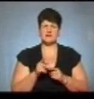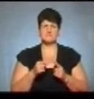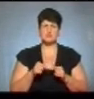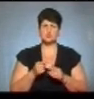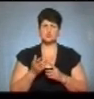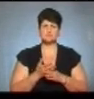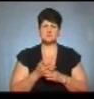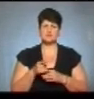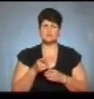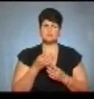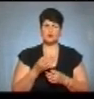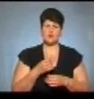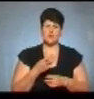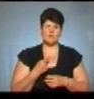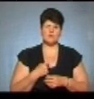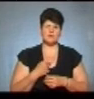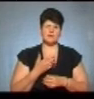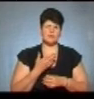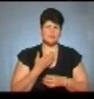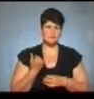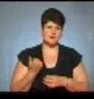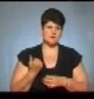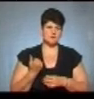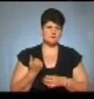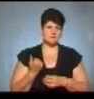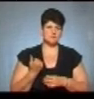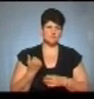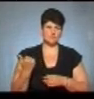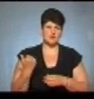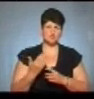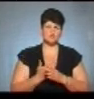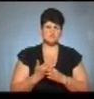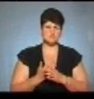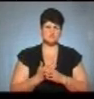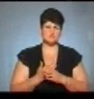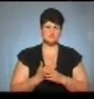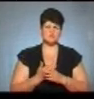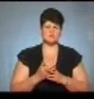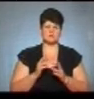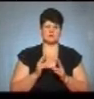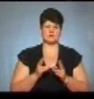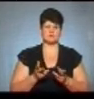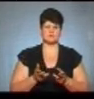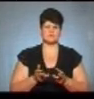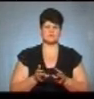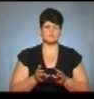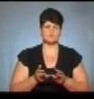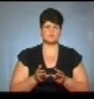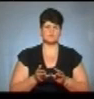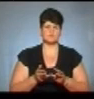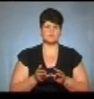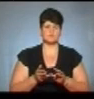субсидії, а вони мені кажуть, немає вам субсидії. Як не може бути?